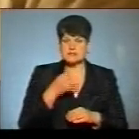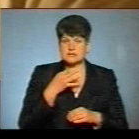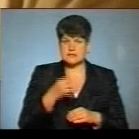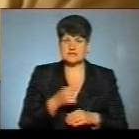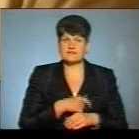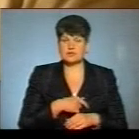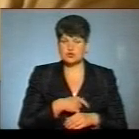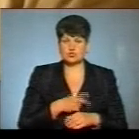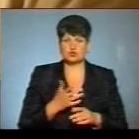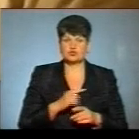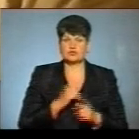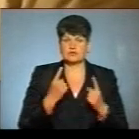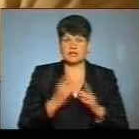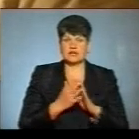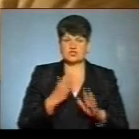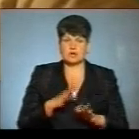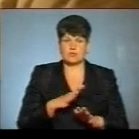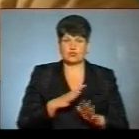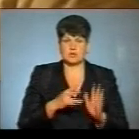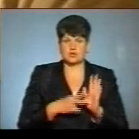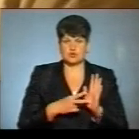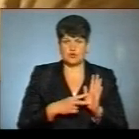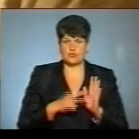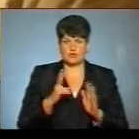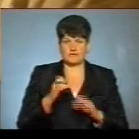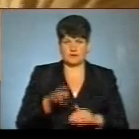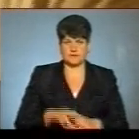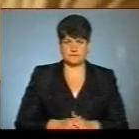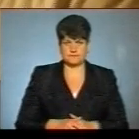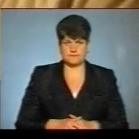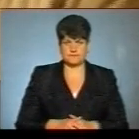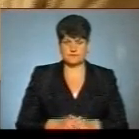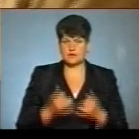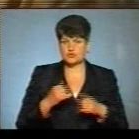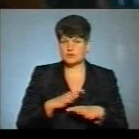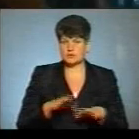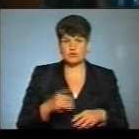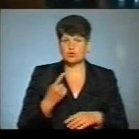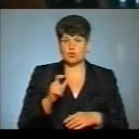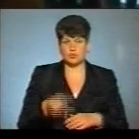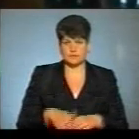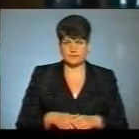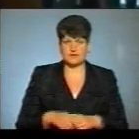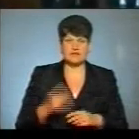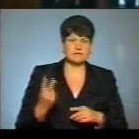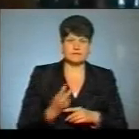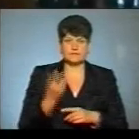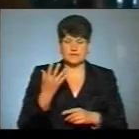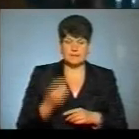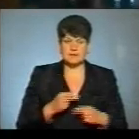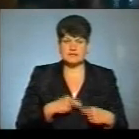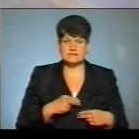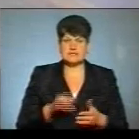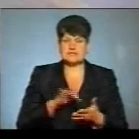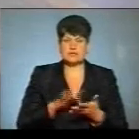дежурний, що сильна черга була на свята, на вівторок. Сьогодні не було ні одної людини. Двічі на день працівники